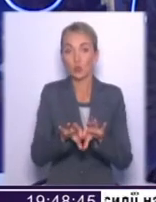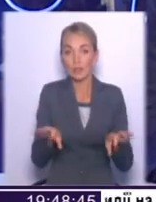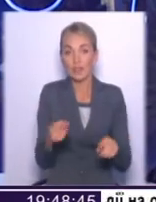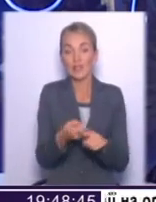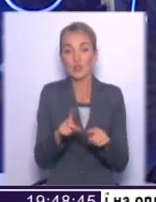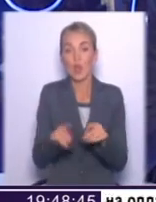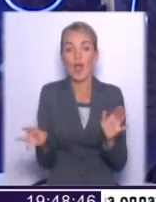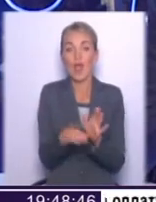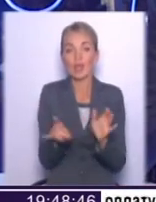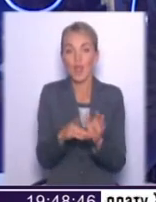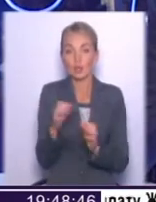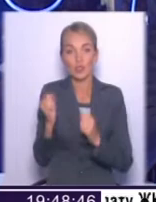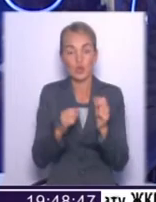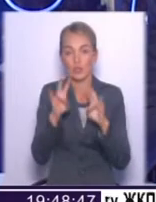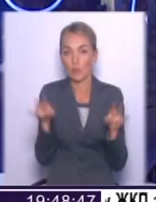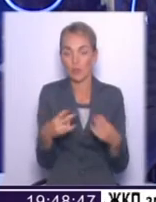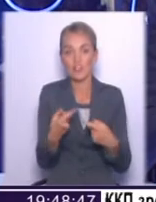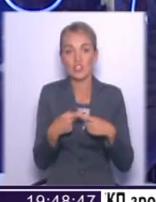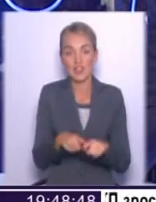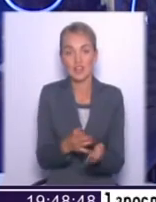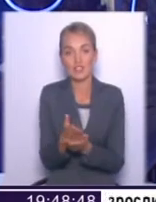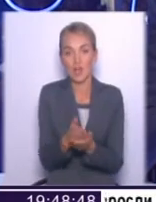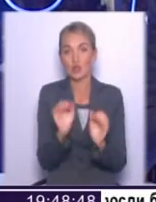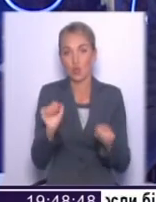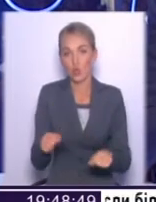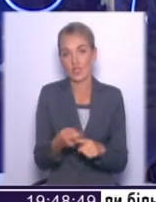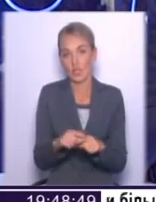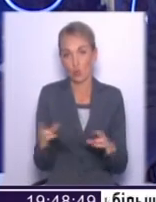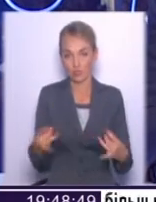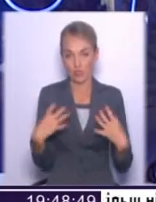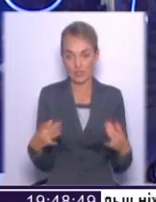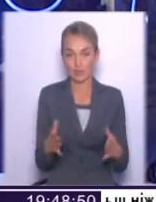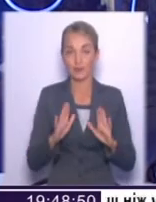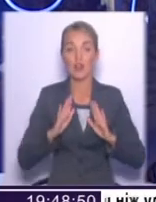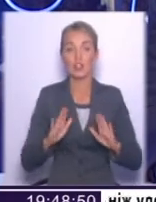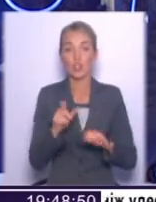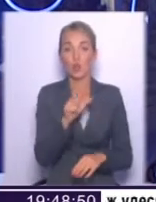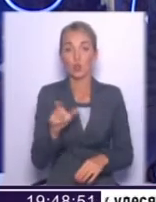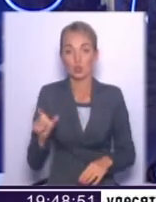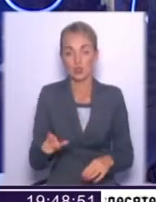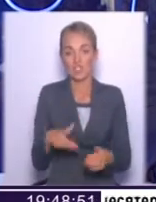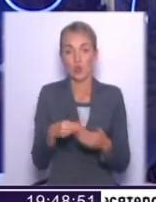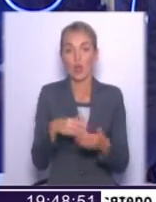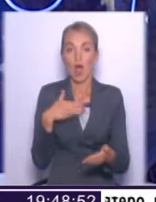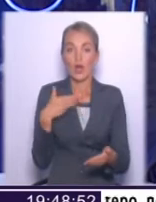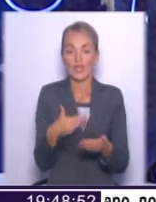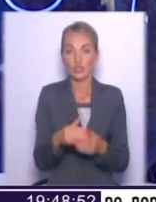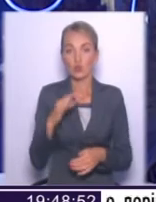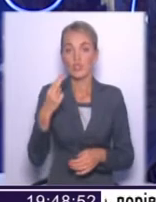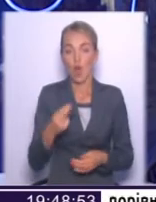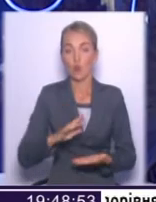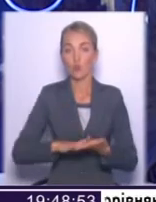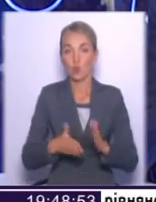електростанцію взагалі не потрібна, і інженер зі стажем може нам це розповісти. Лише люди своєю активною соціальною позицією можуть